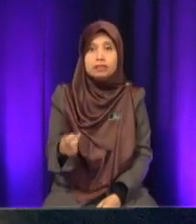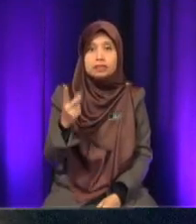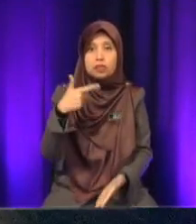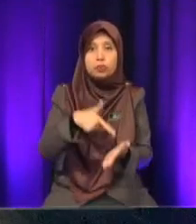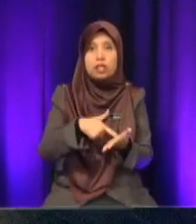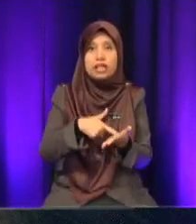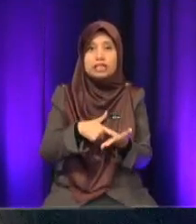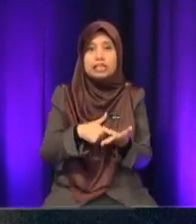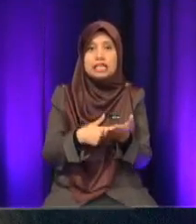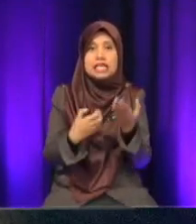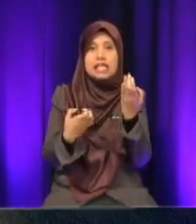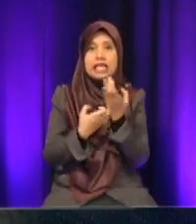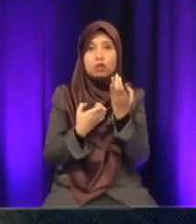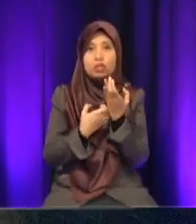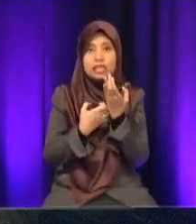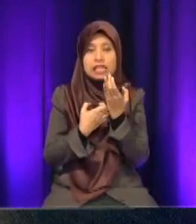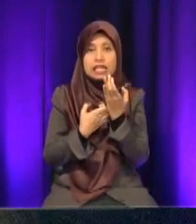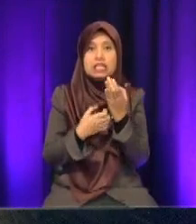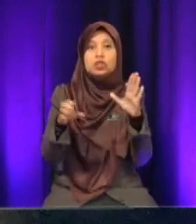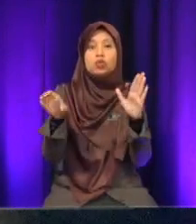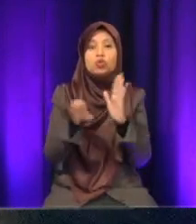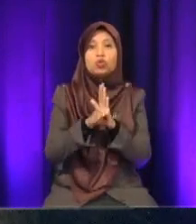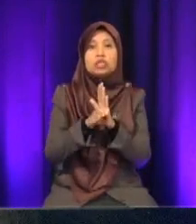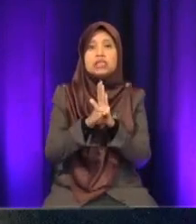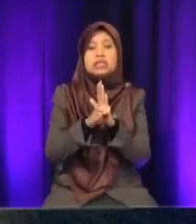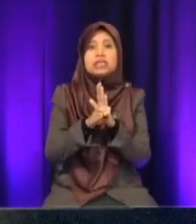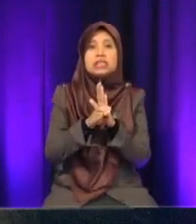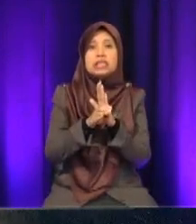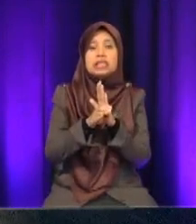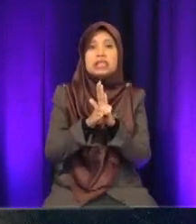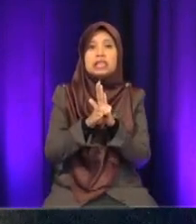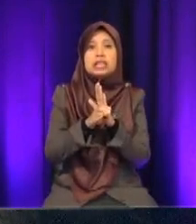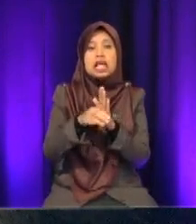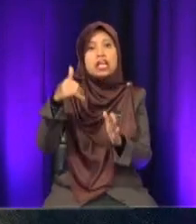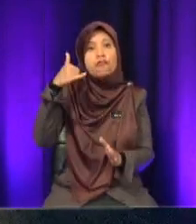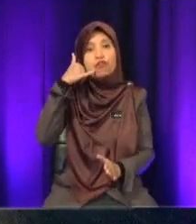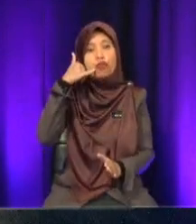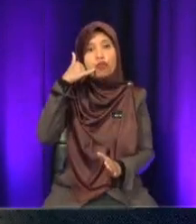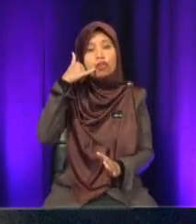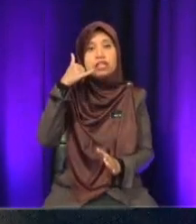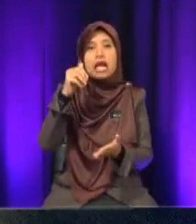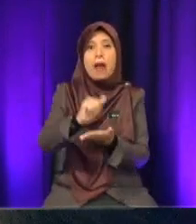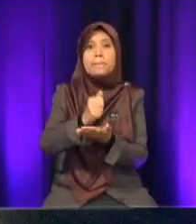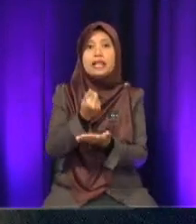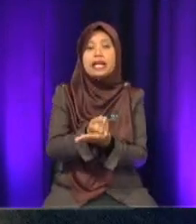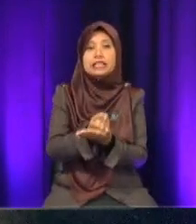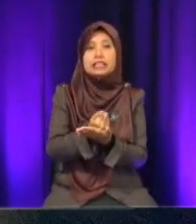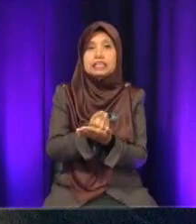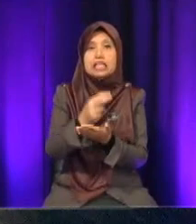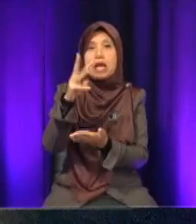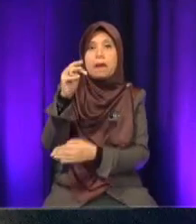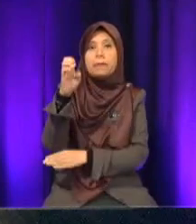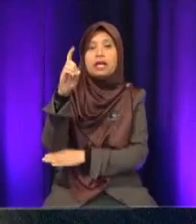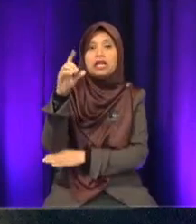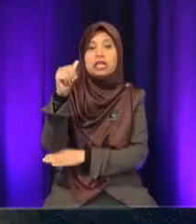lagi elektronik elektronik ini contohnya Oke kita ada aplikasi kita ada media sosial kita